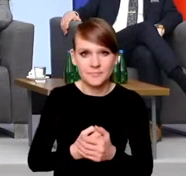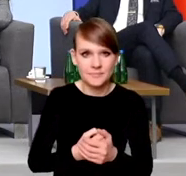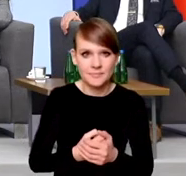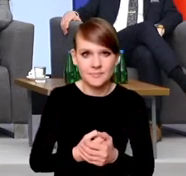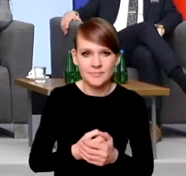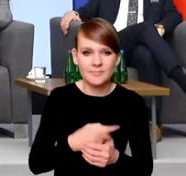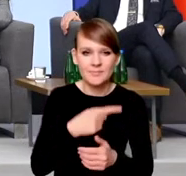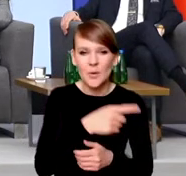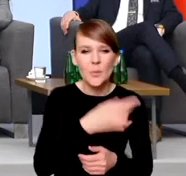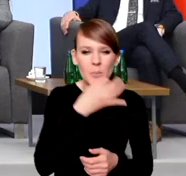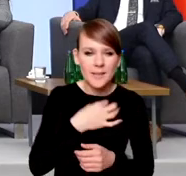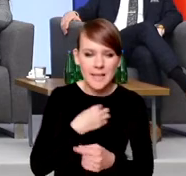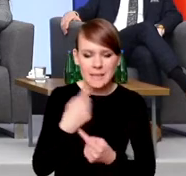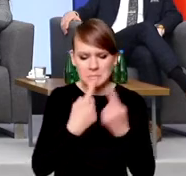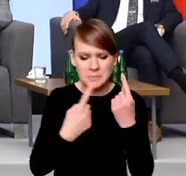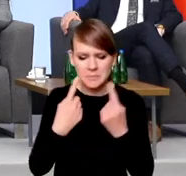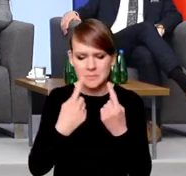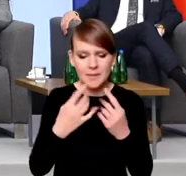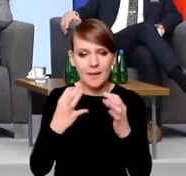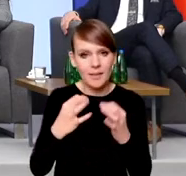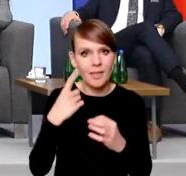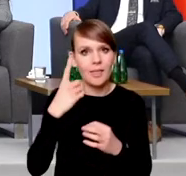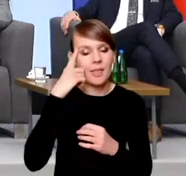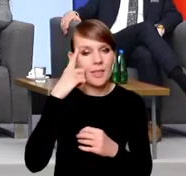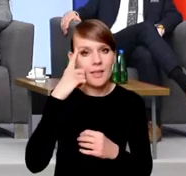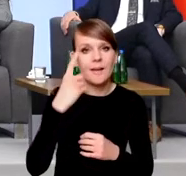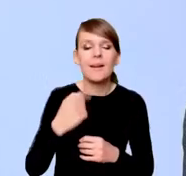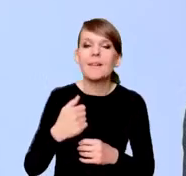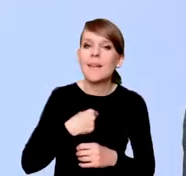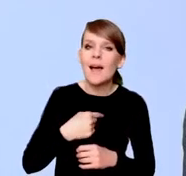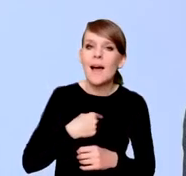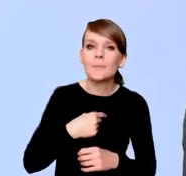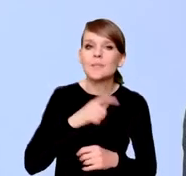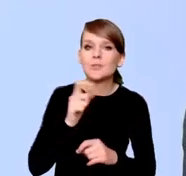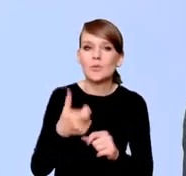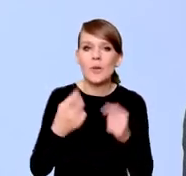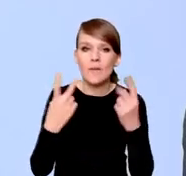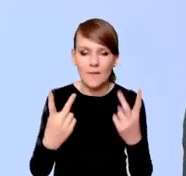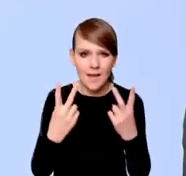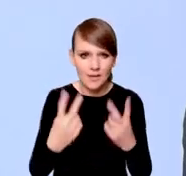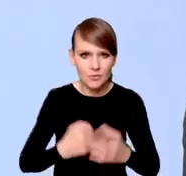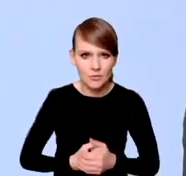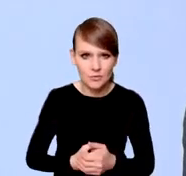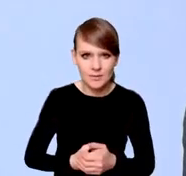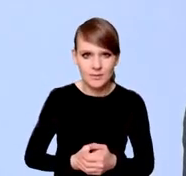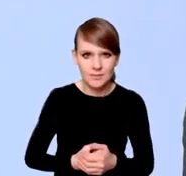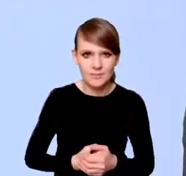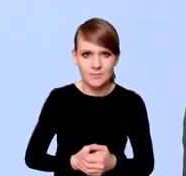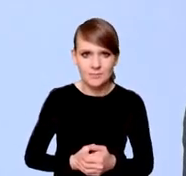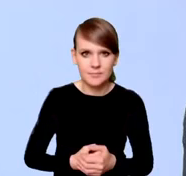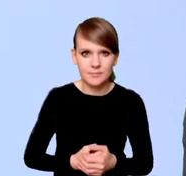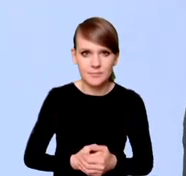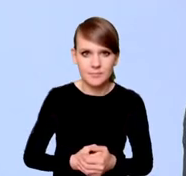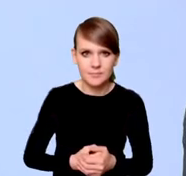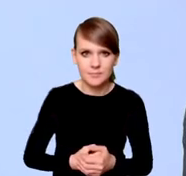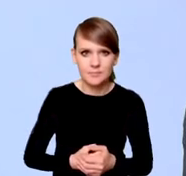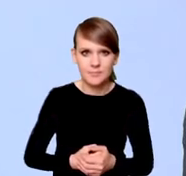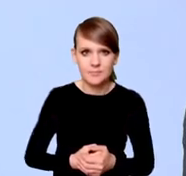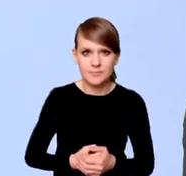pytanie, co dla mnie szczególnie jest ważne, a mianowicie